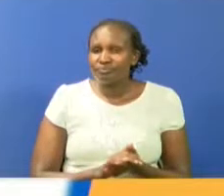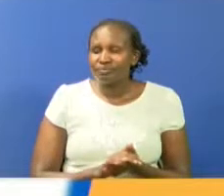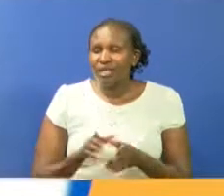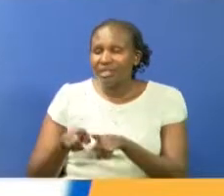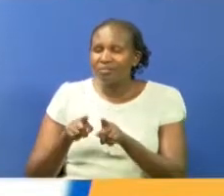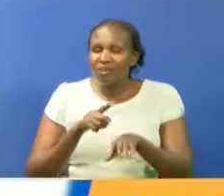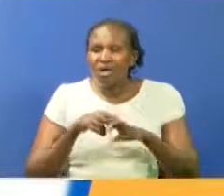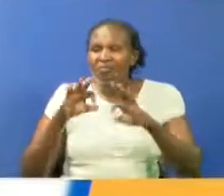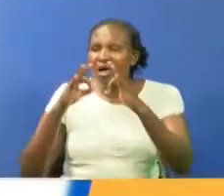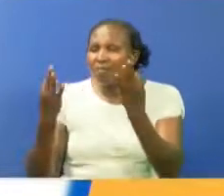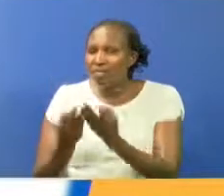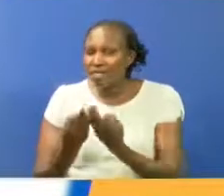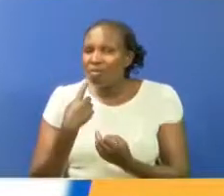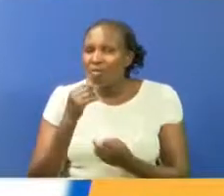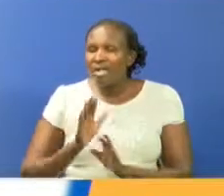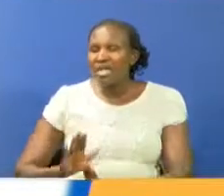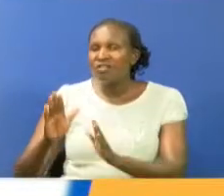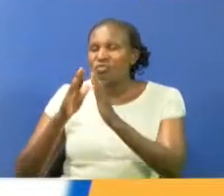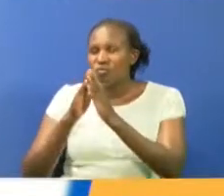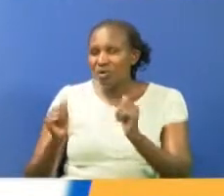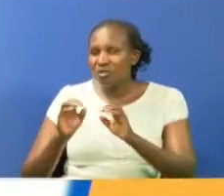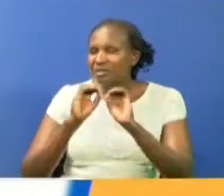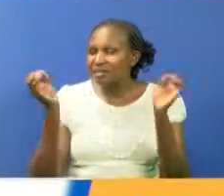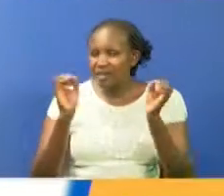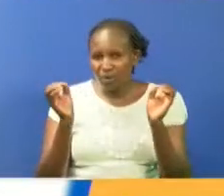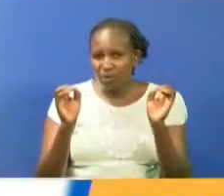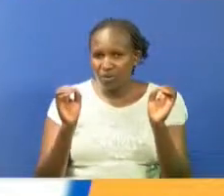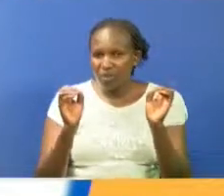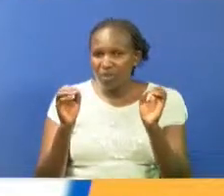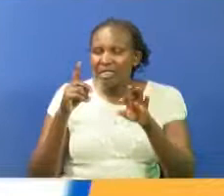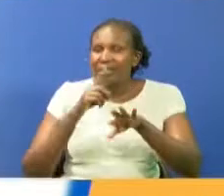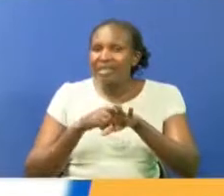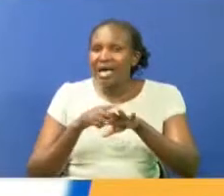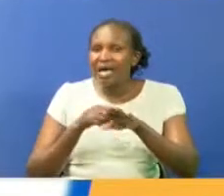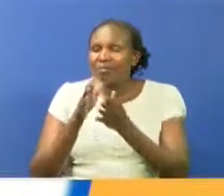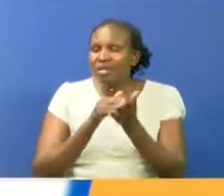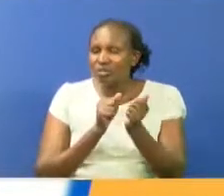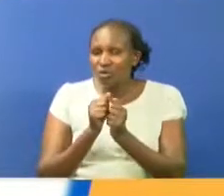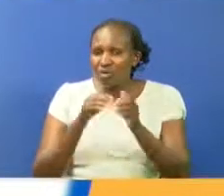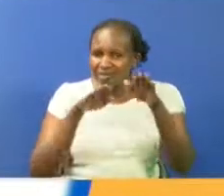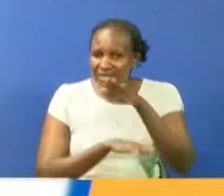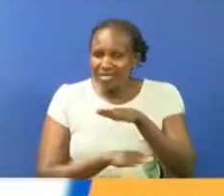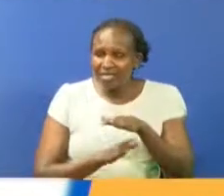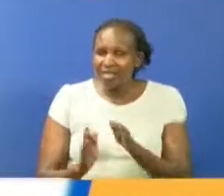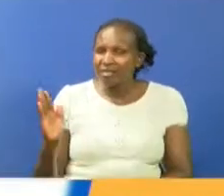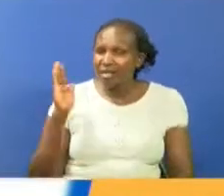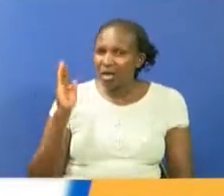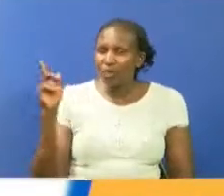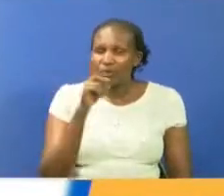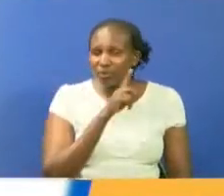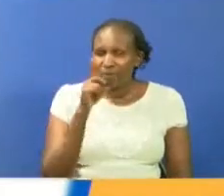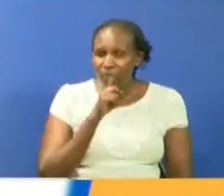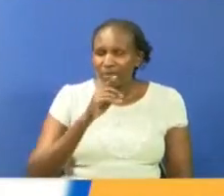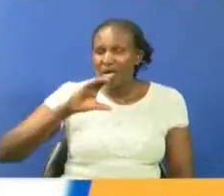zaidi ya familia 100 ziliachwa bila makao huku mali zao zikiharibiwa wakati wa kutekelezwa kwa shughuli hiyo chini ya ulinzi mkali kutoka kwa maafisa wa